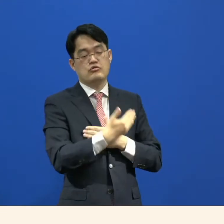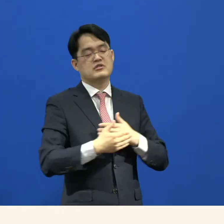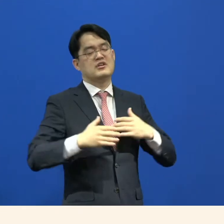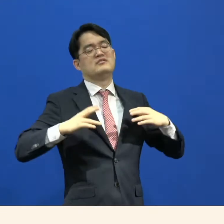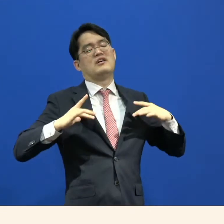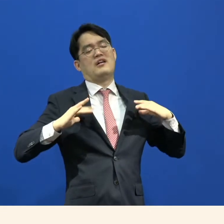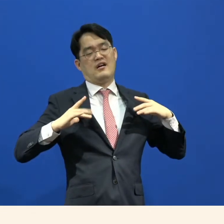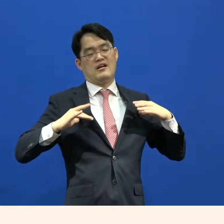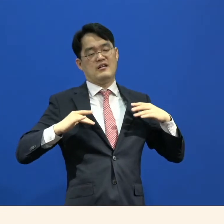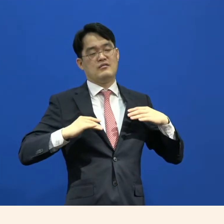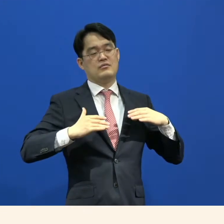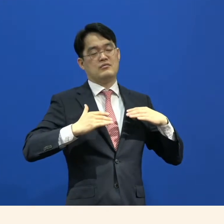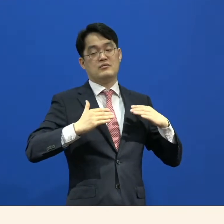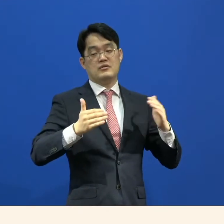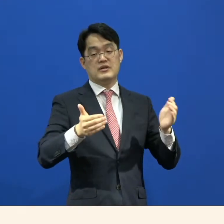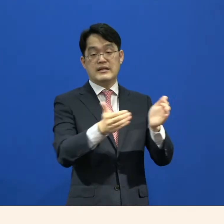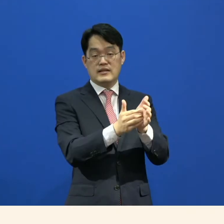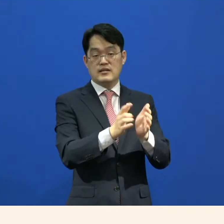거죠.